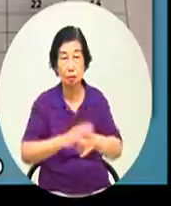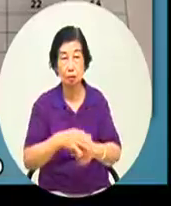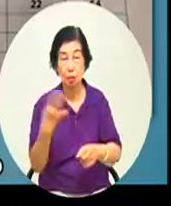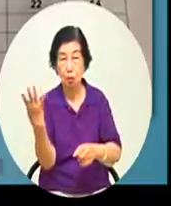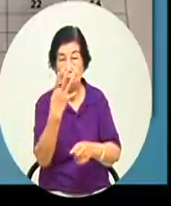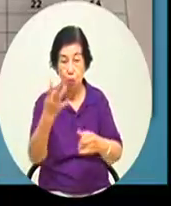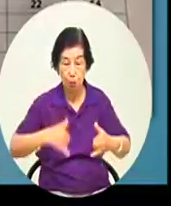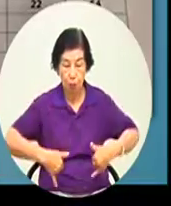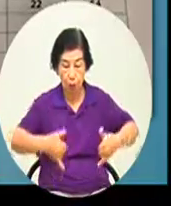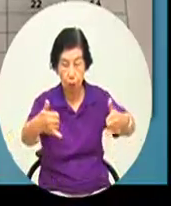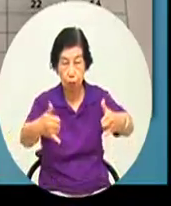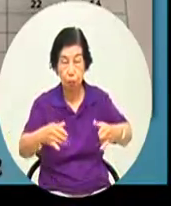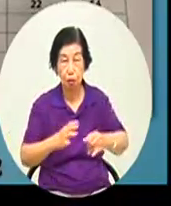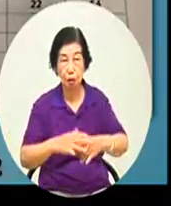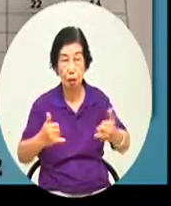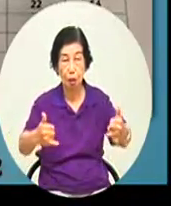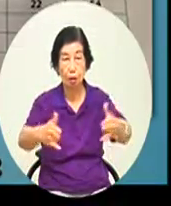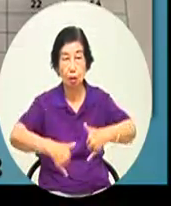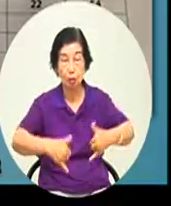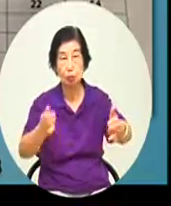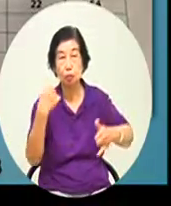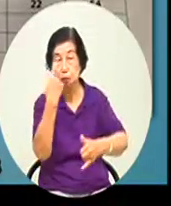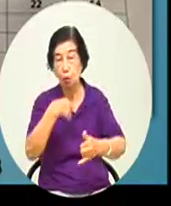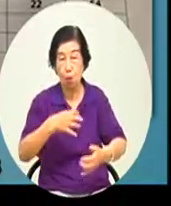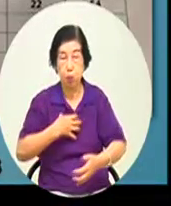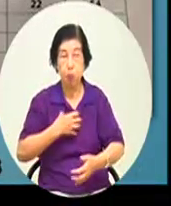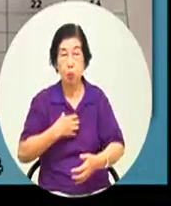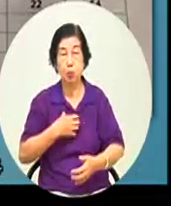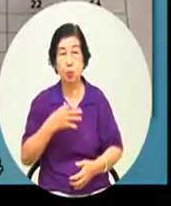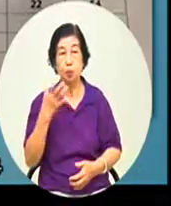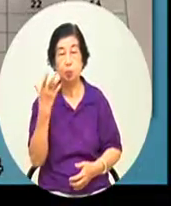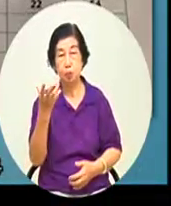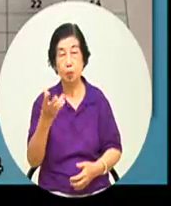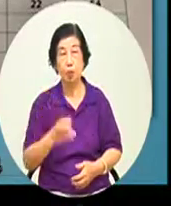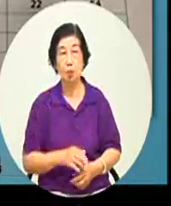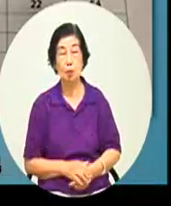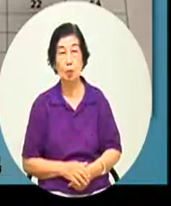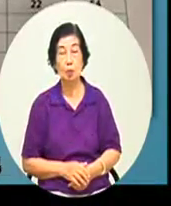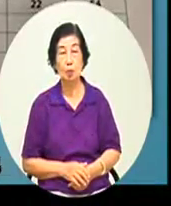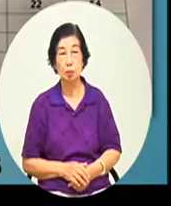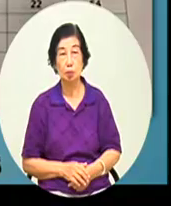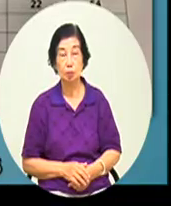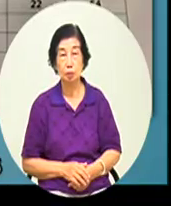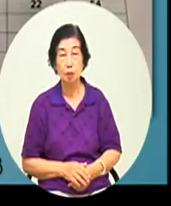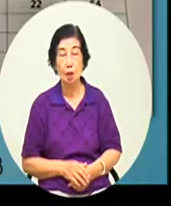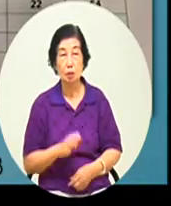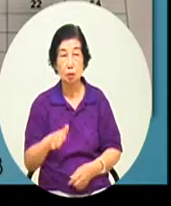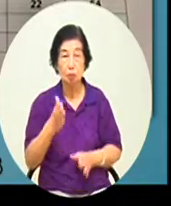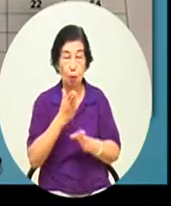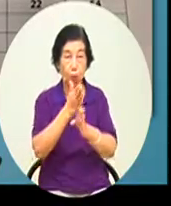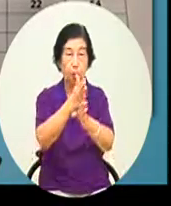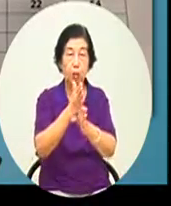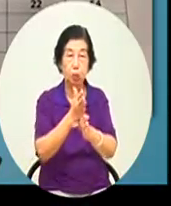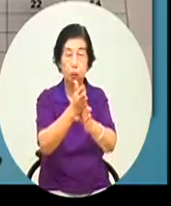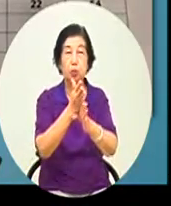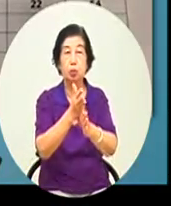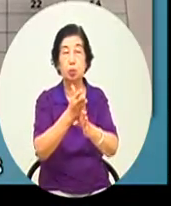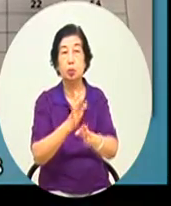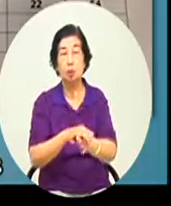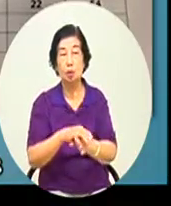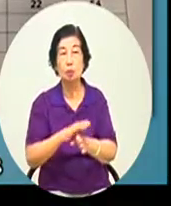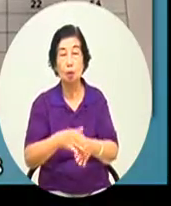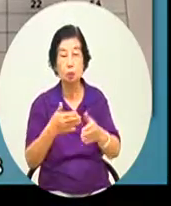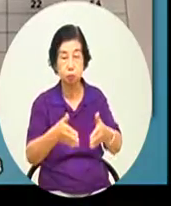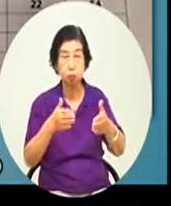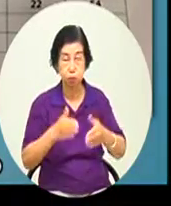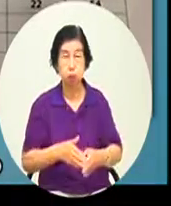非常非常的危险。那会危险的原因，其实我想，这个大型车辆是占了一个很重要的一个原因呐，